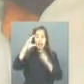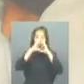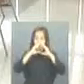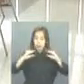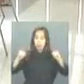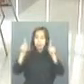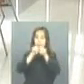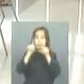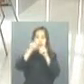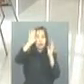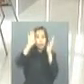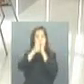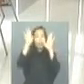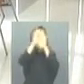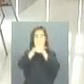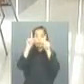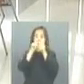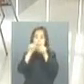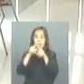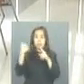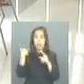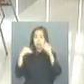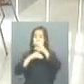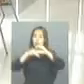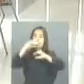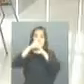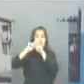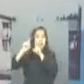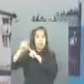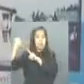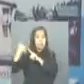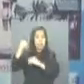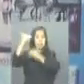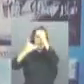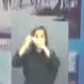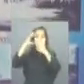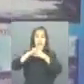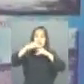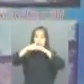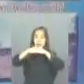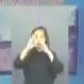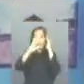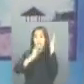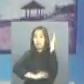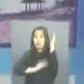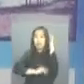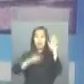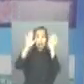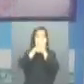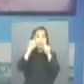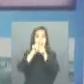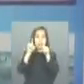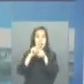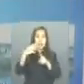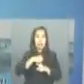เช่นเดียวกับโครงการเมกะโปรเจกต์ตามแผนพัฒนาพื้นที่ชายฝั่งทะเลภาคใต้หรือว่าซาวเทิร์นซีบอร์ดนะคะโดยสะท้อนผ่านภา